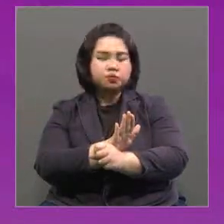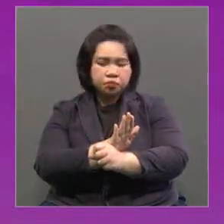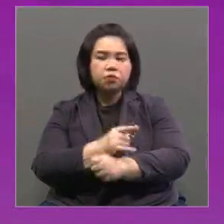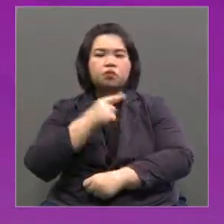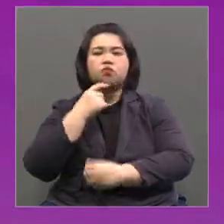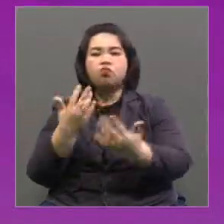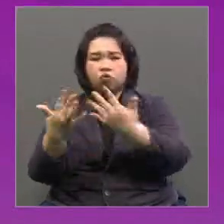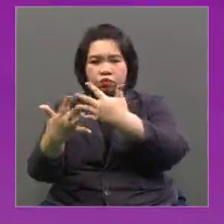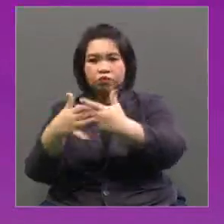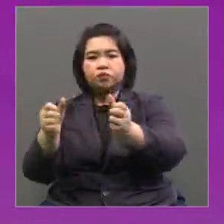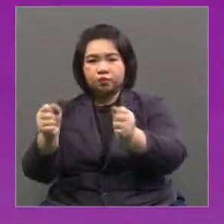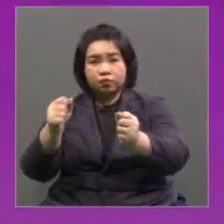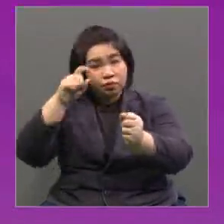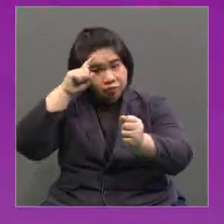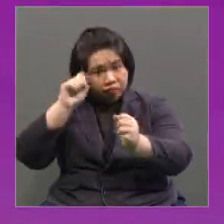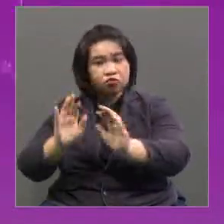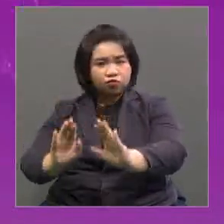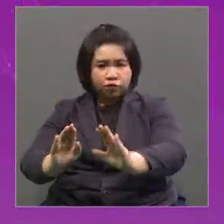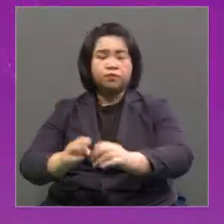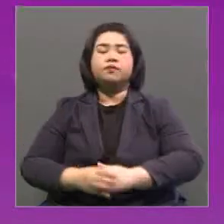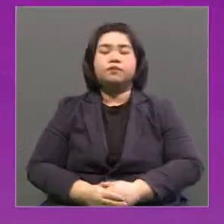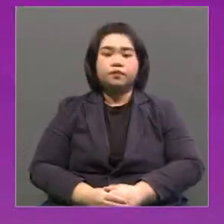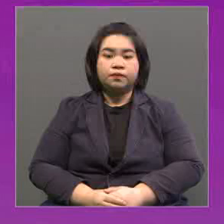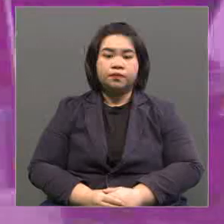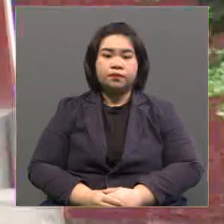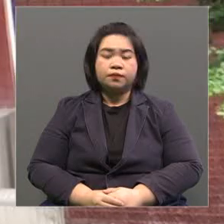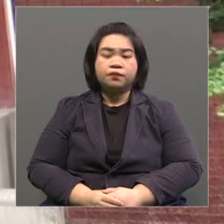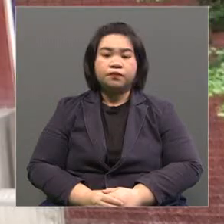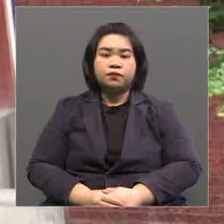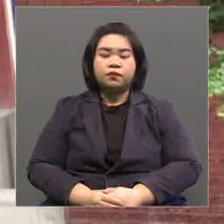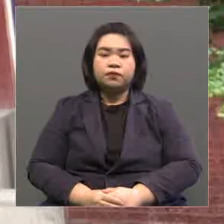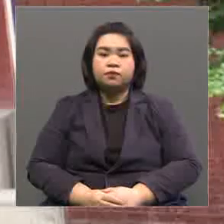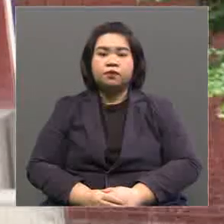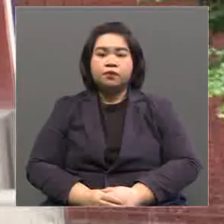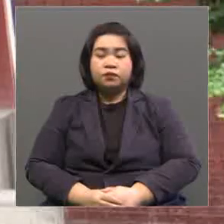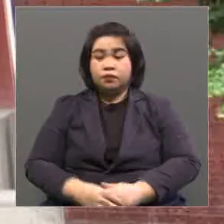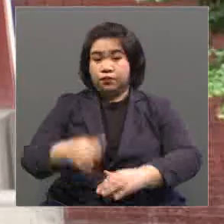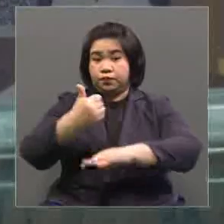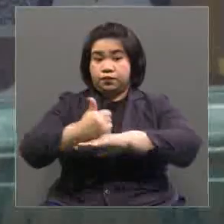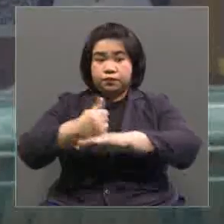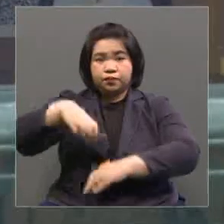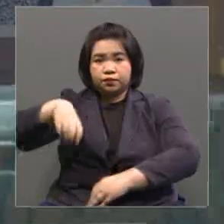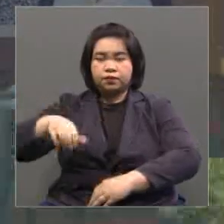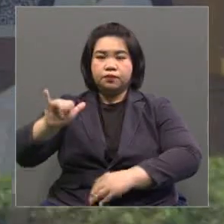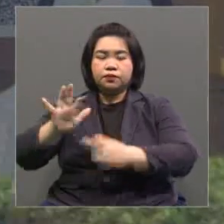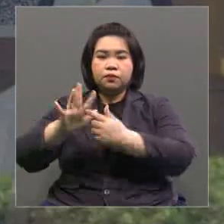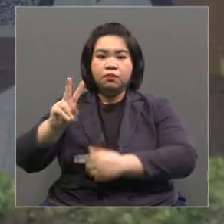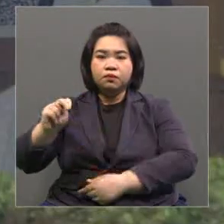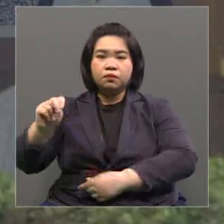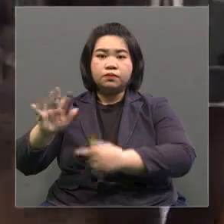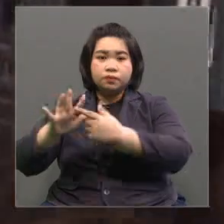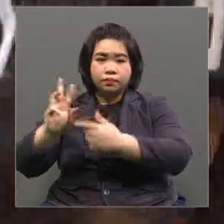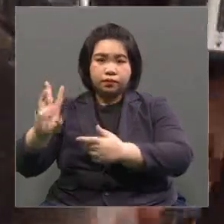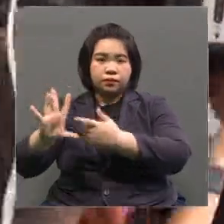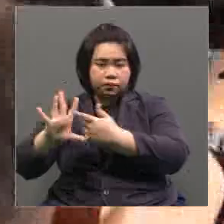เตรียมฝากขังในวันเสาร์นี้ครับ่าตำรวจเอกกันตพลโพอผู้กำกับการสนยานาวาครับได้เปิด